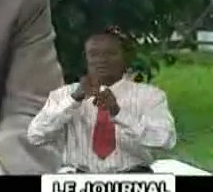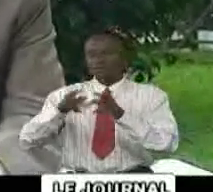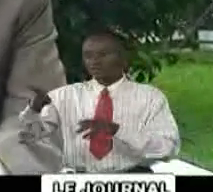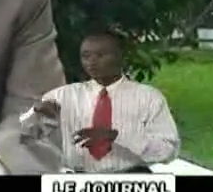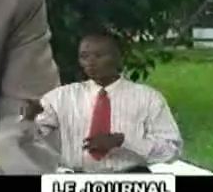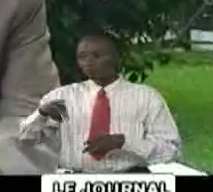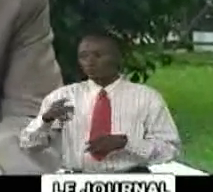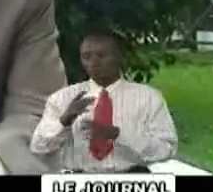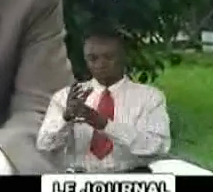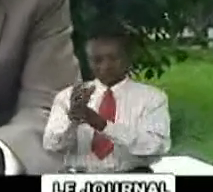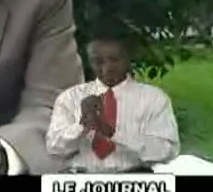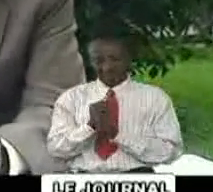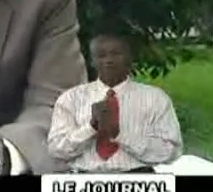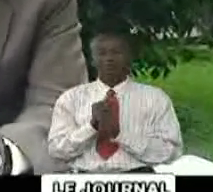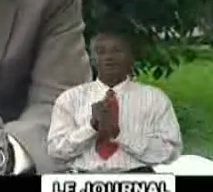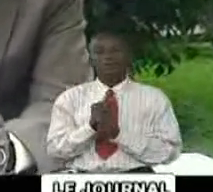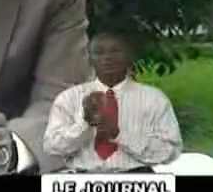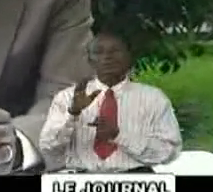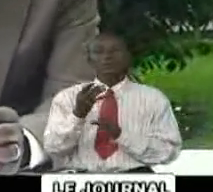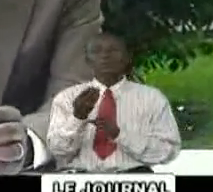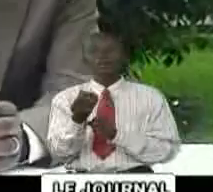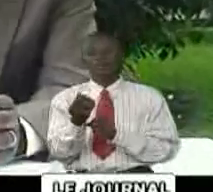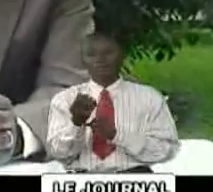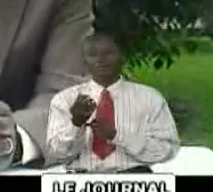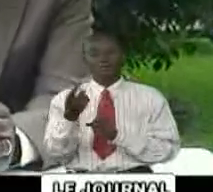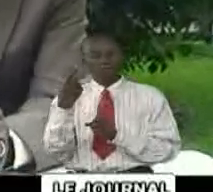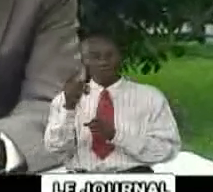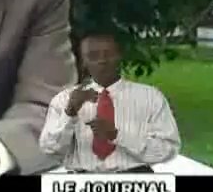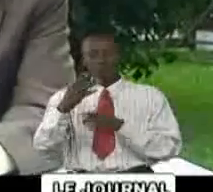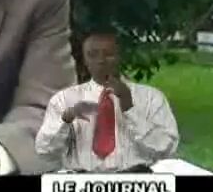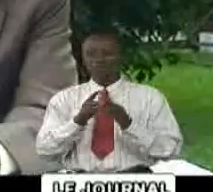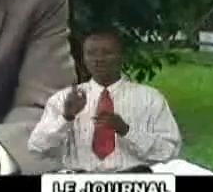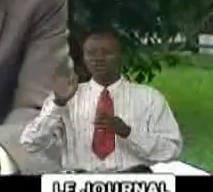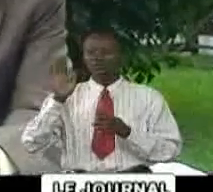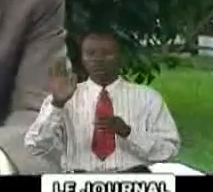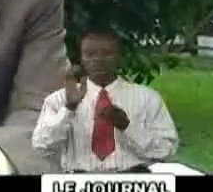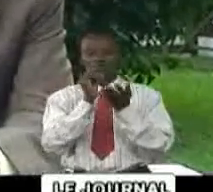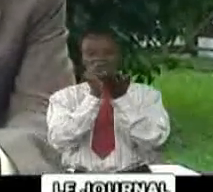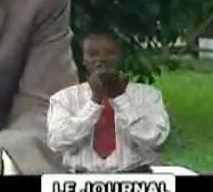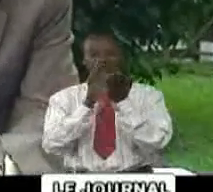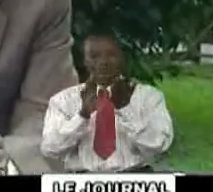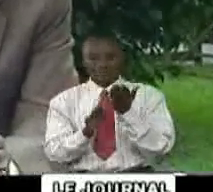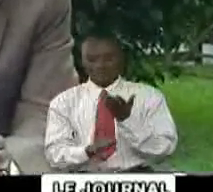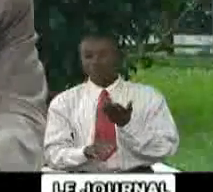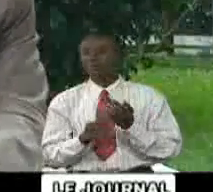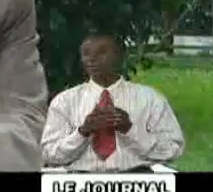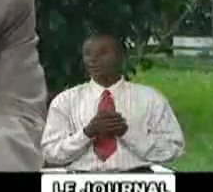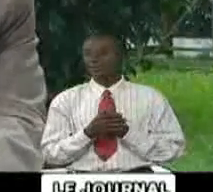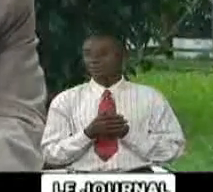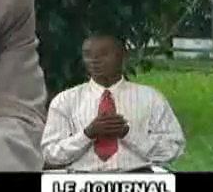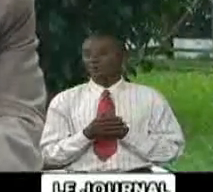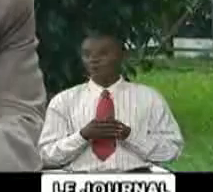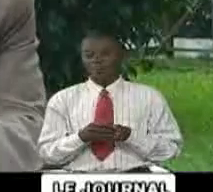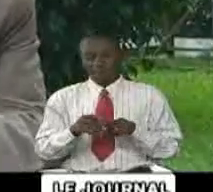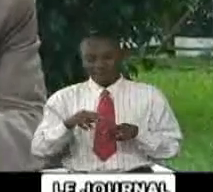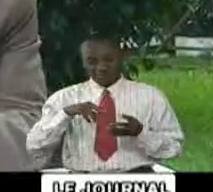une quotité au titre des frais d'investissement que la province devra elle-même réaliser. Donc